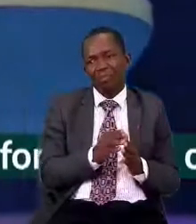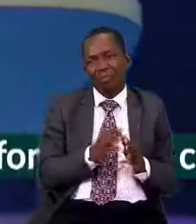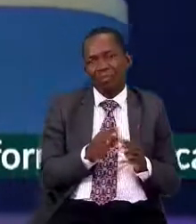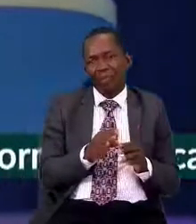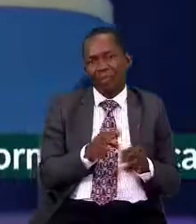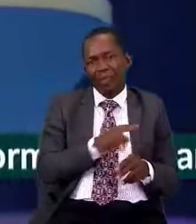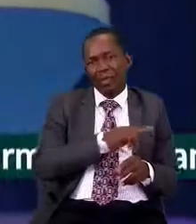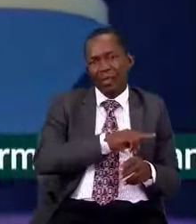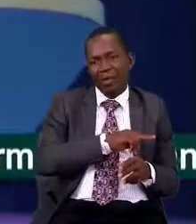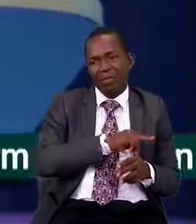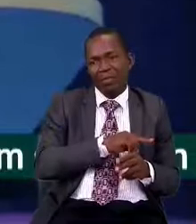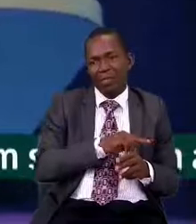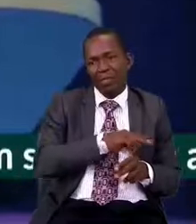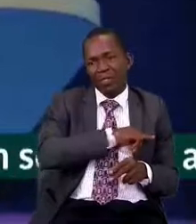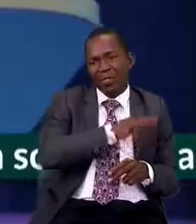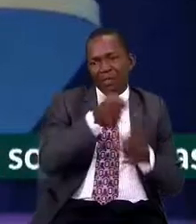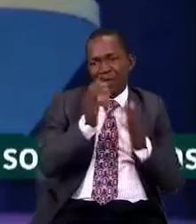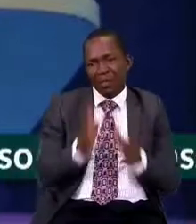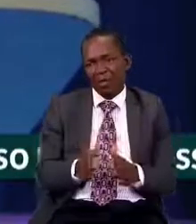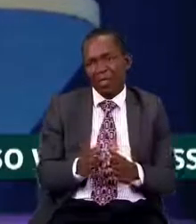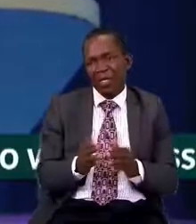Soyez prêts maintenant.